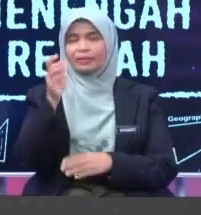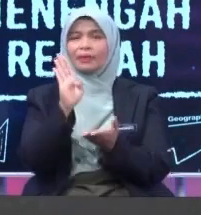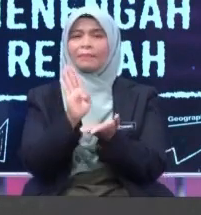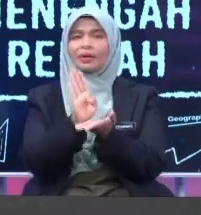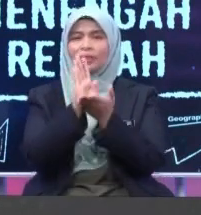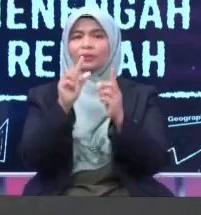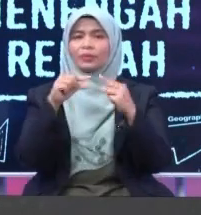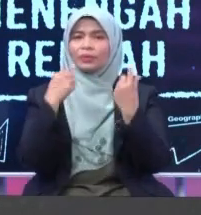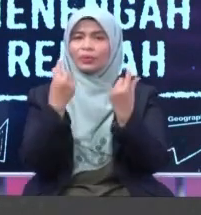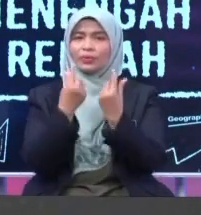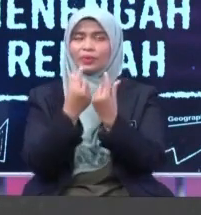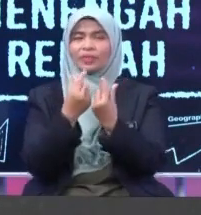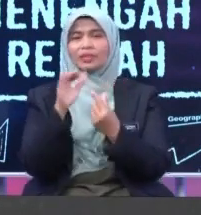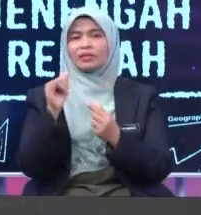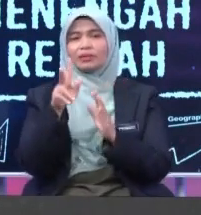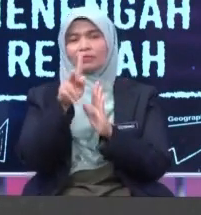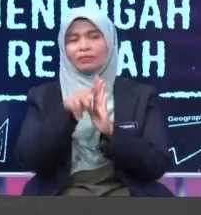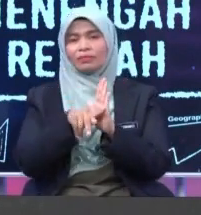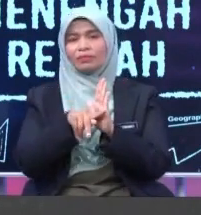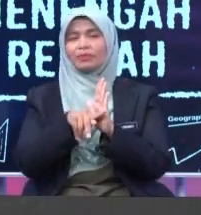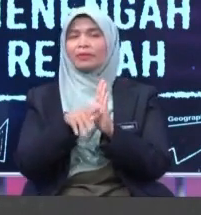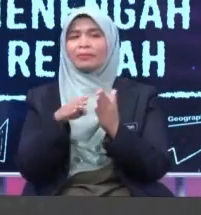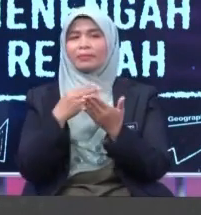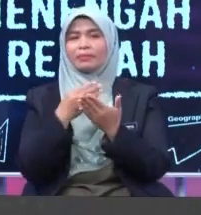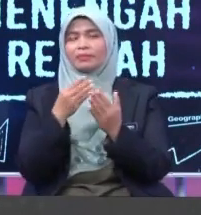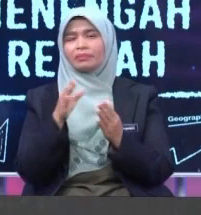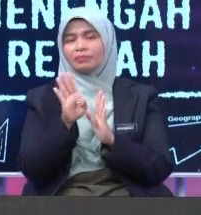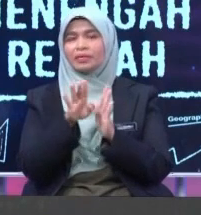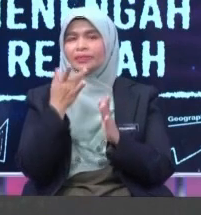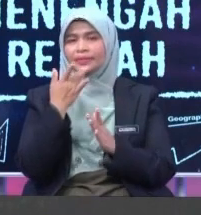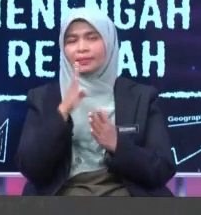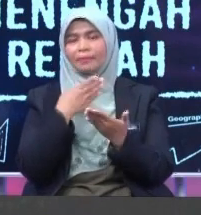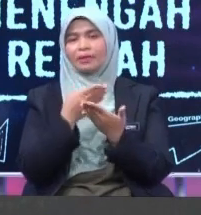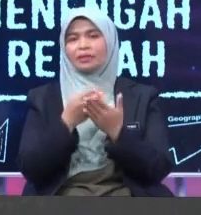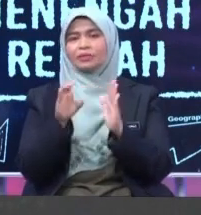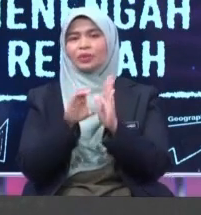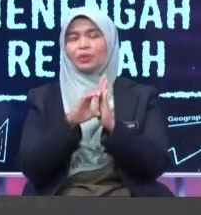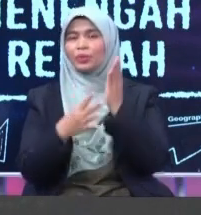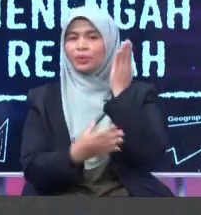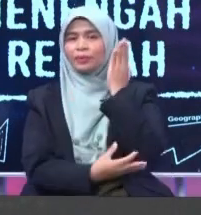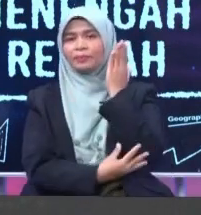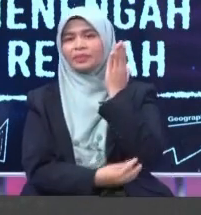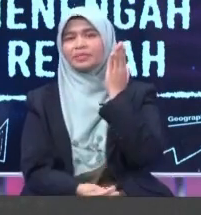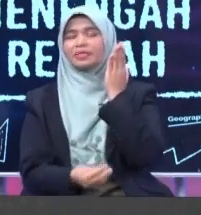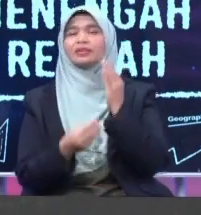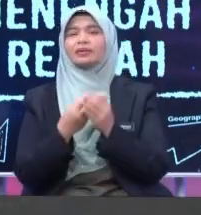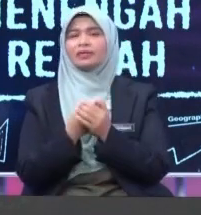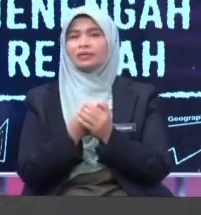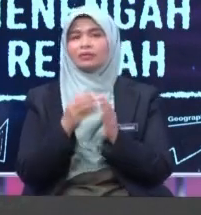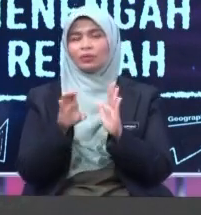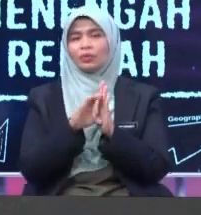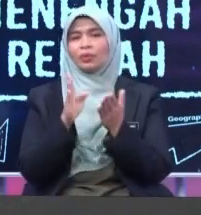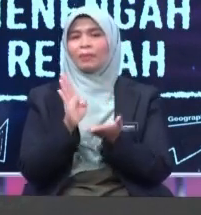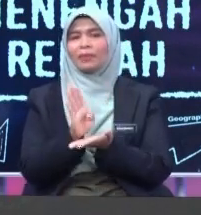golongan yang tidak bernasib baik seperti fakir dan miskin. Contohnya boleh bantu mereka dari segi keperluan